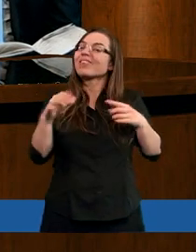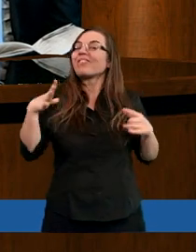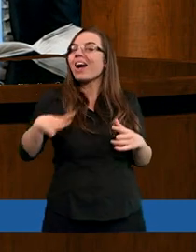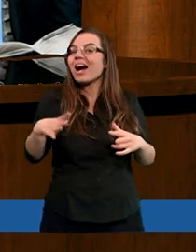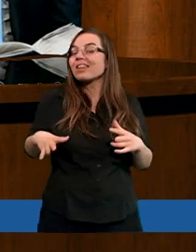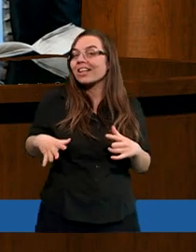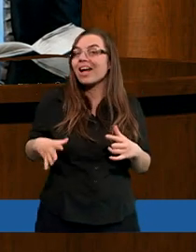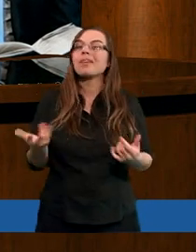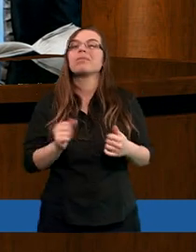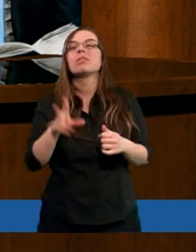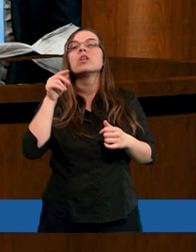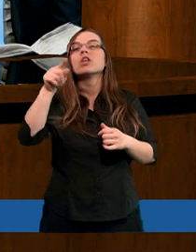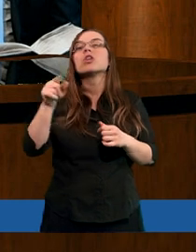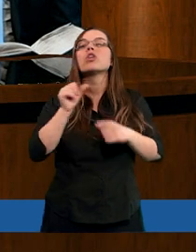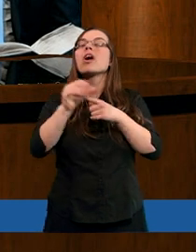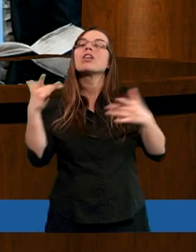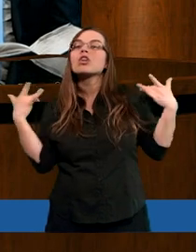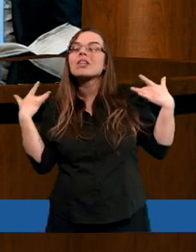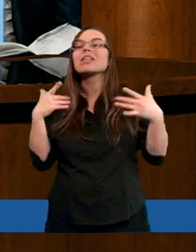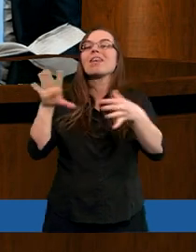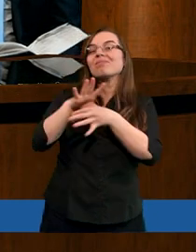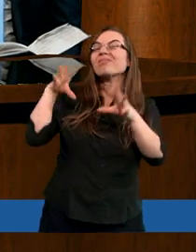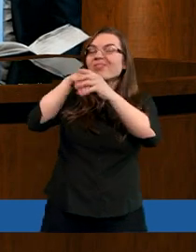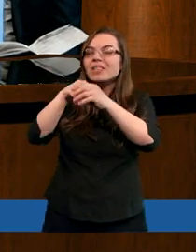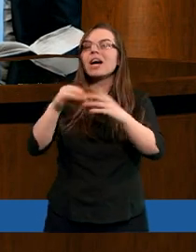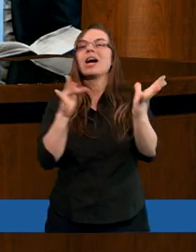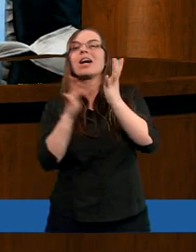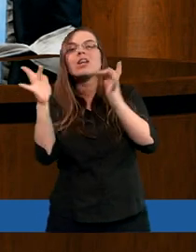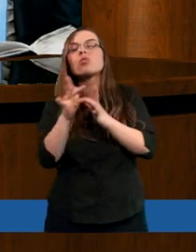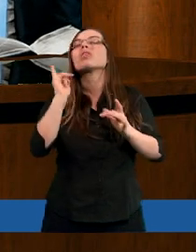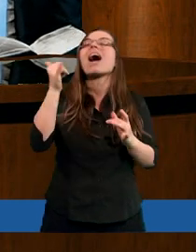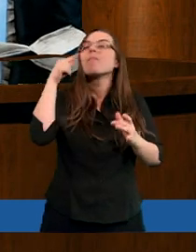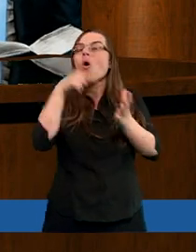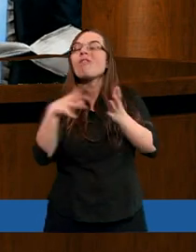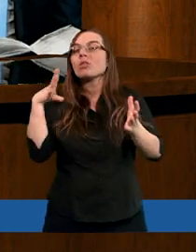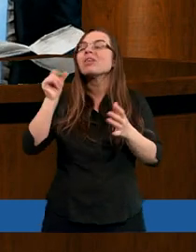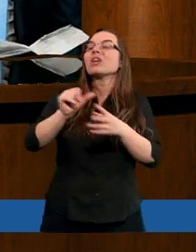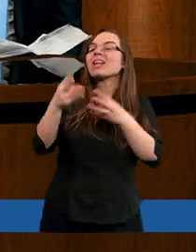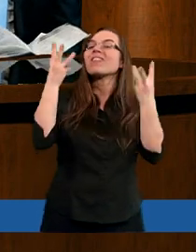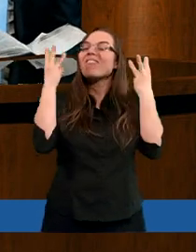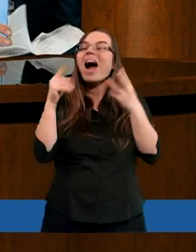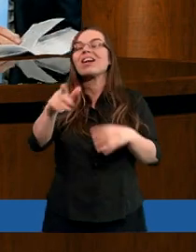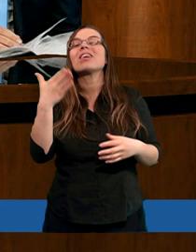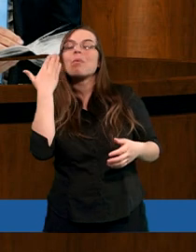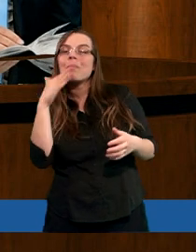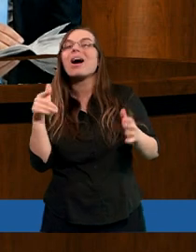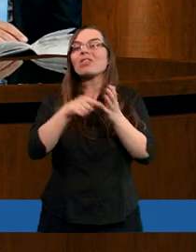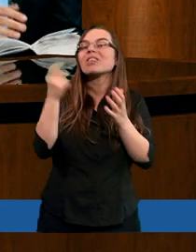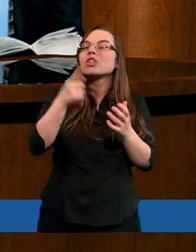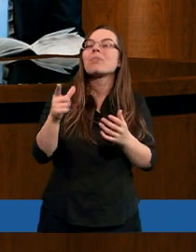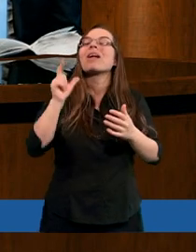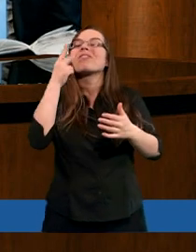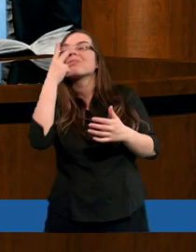akcentuje mocno na w ogóle życie Chrystusie, jakie ono powinno być. I potem dalej właśnie jest mowa o na przykład